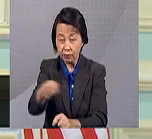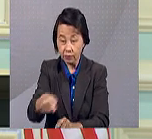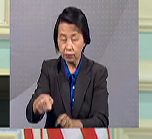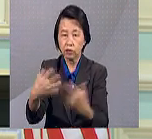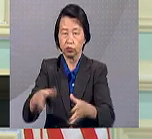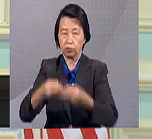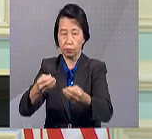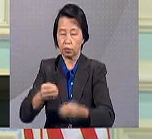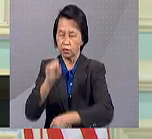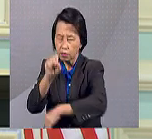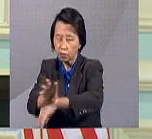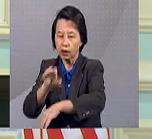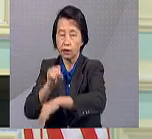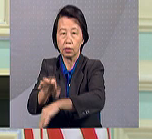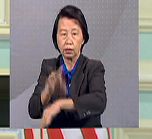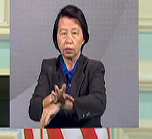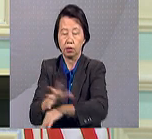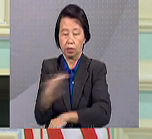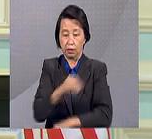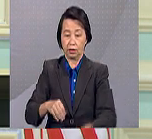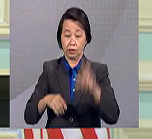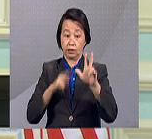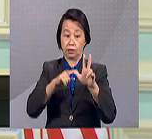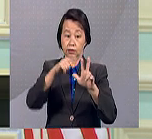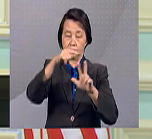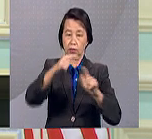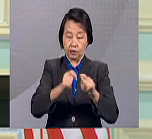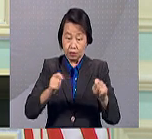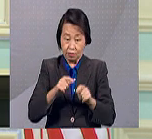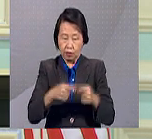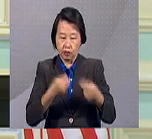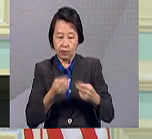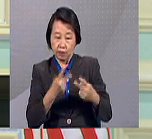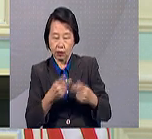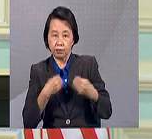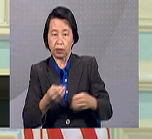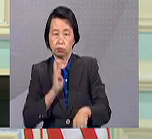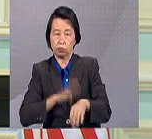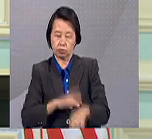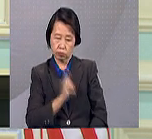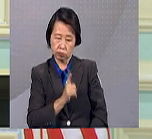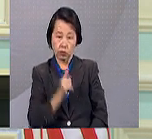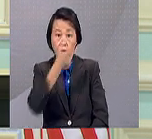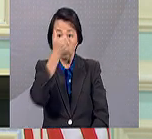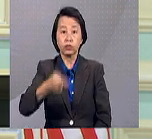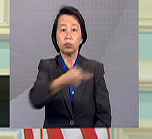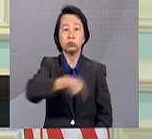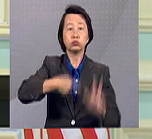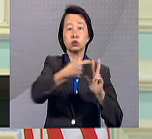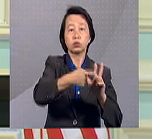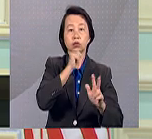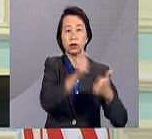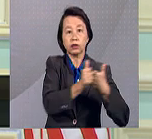telah diberikan nasihat dan 3 premis lagi diberikan amaran kerana tidak patuh kepada